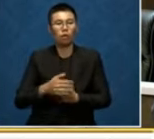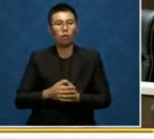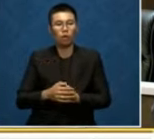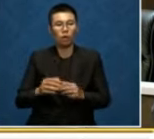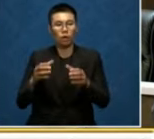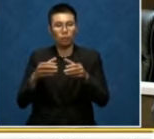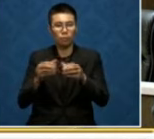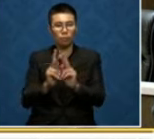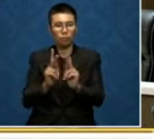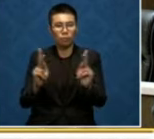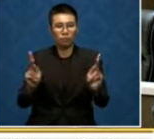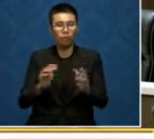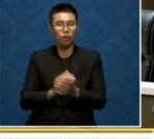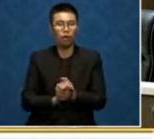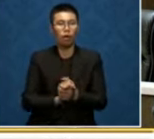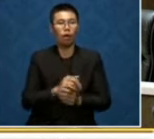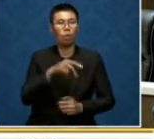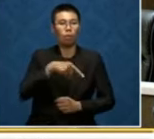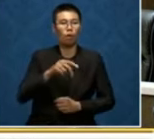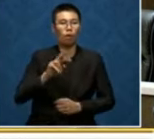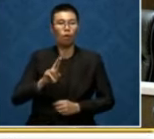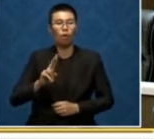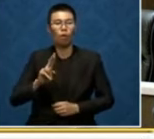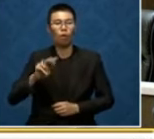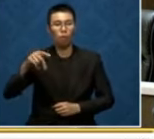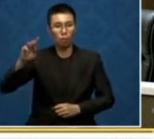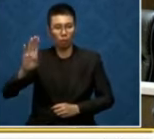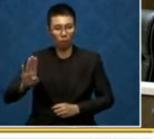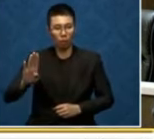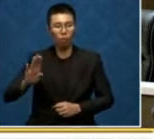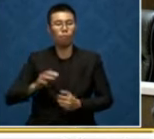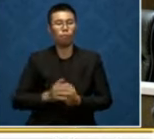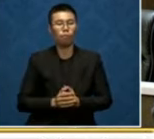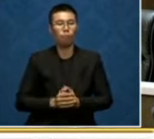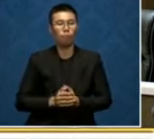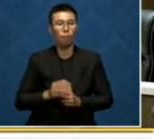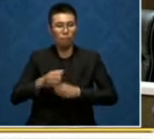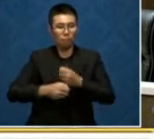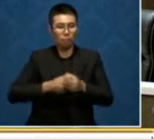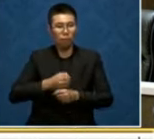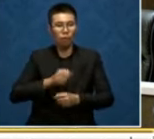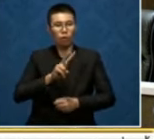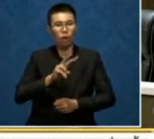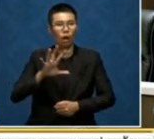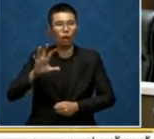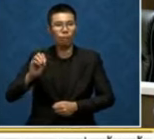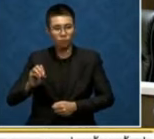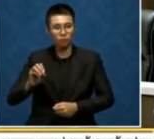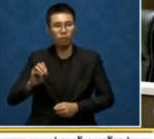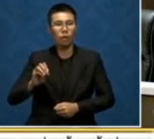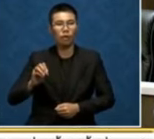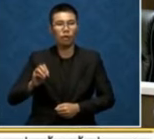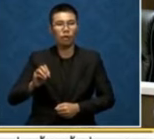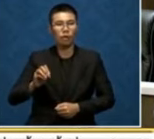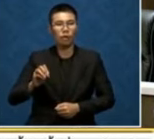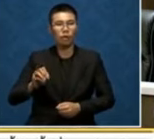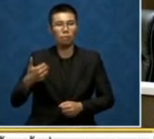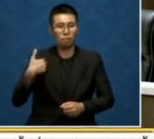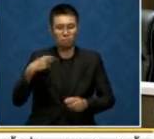ซึ่งตามพระราชบัญญัติการประกอบกิจการพลังงานพุทธศักราช 2550ได้บัญญัติ